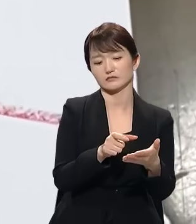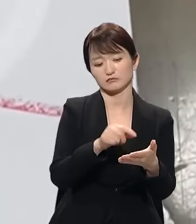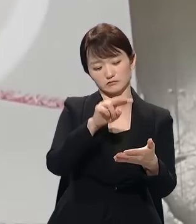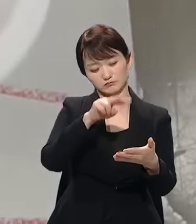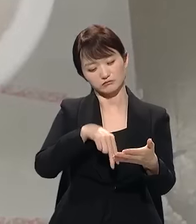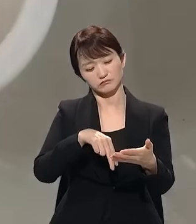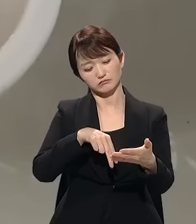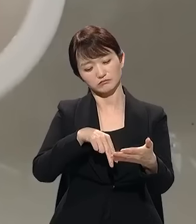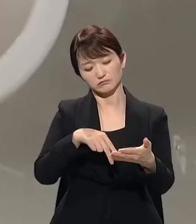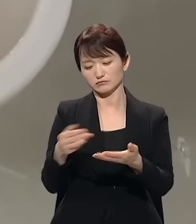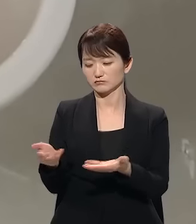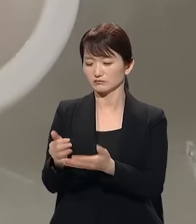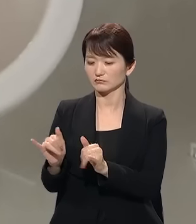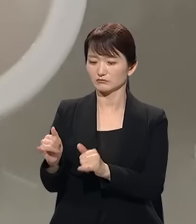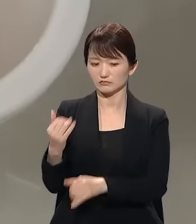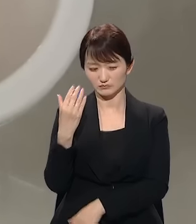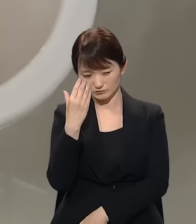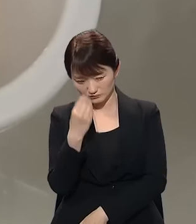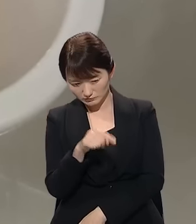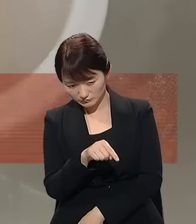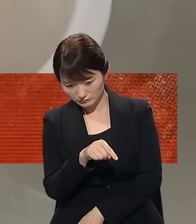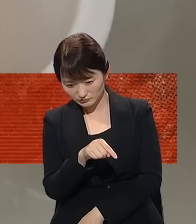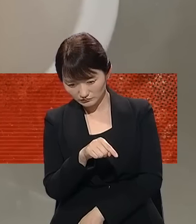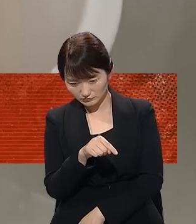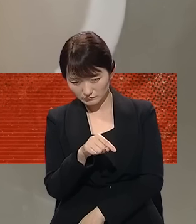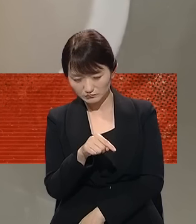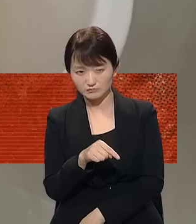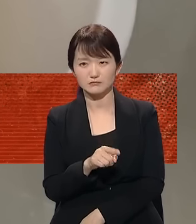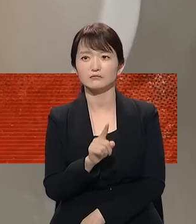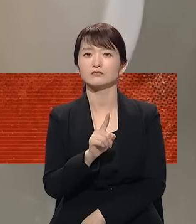읽고 직원들이 딱 쳐다보는 거기에서 바로